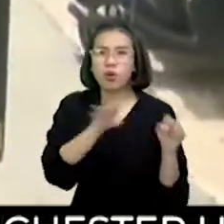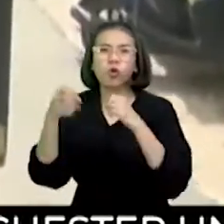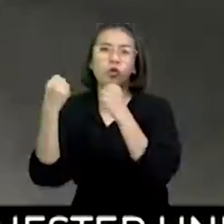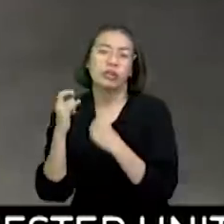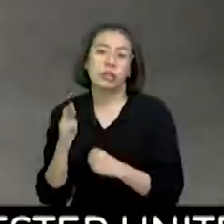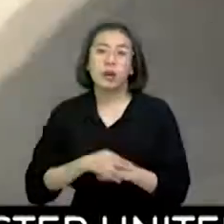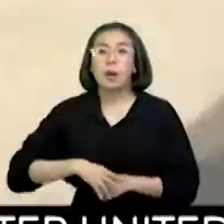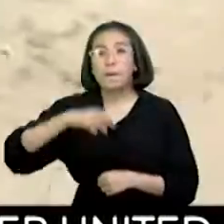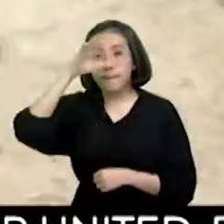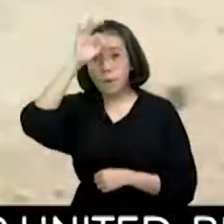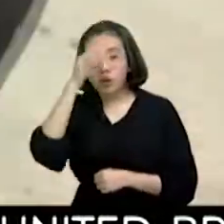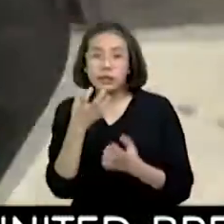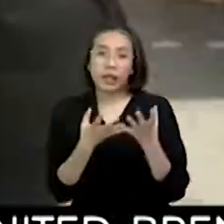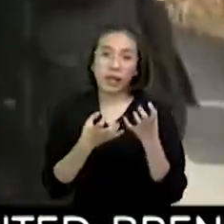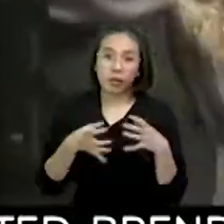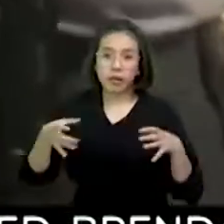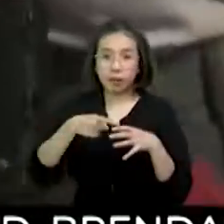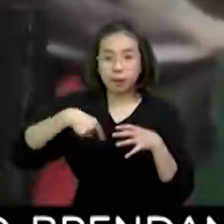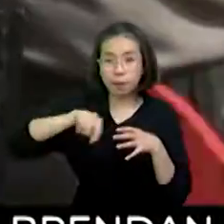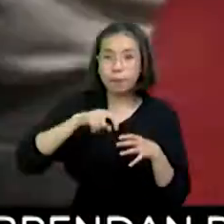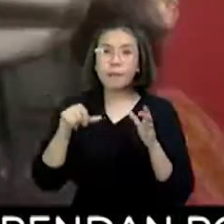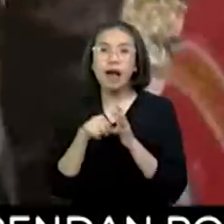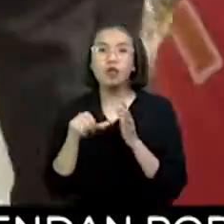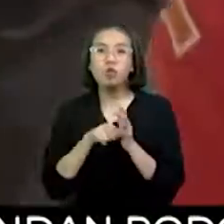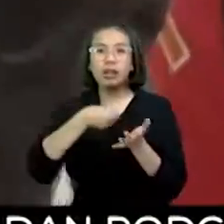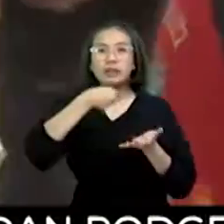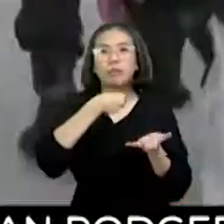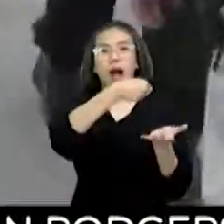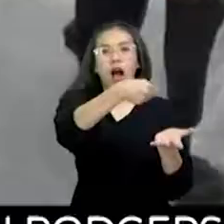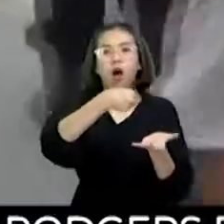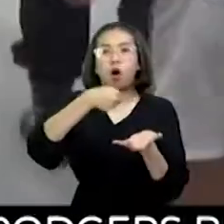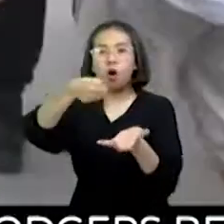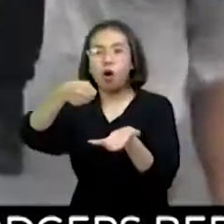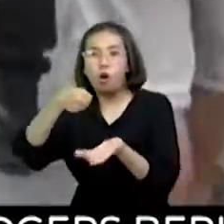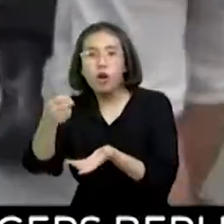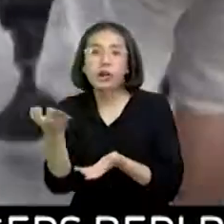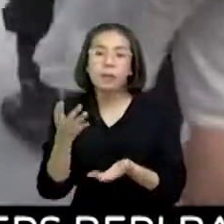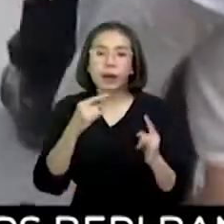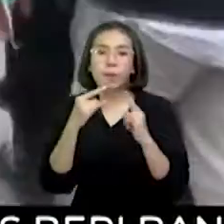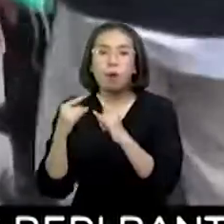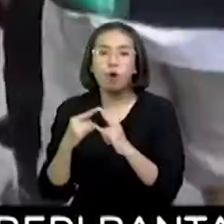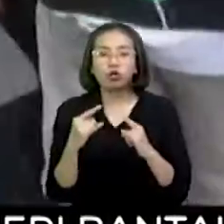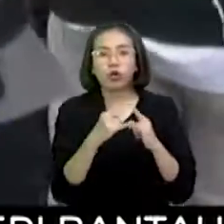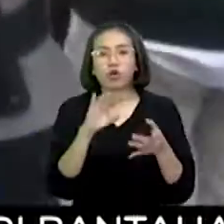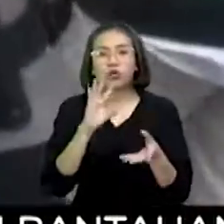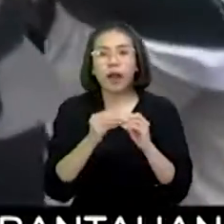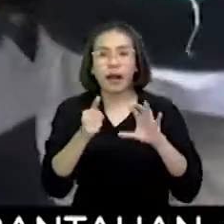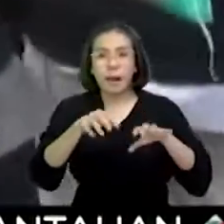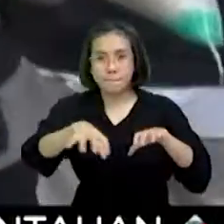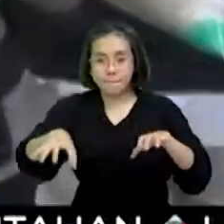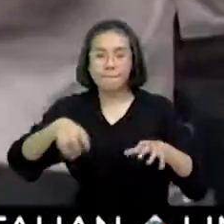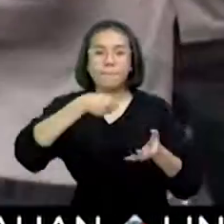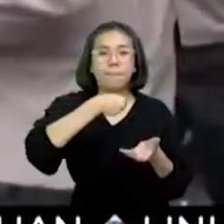Aparat Polresta Palangkaraya juga mendistribusikan logistik berupa sembako untuk keperluan dapur umum di 6 posko pengungsian yang tersebar di 4